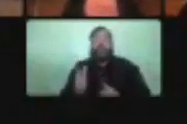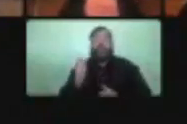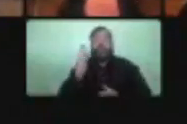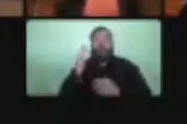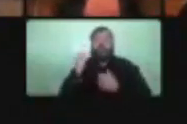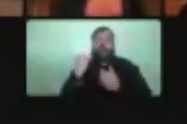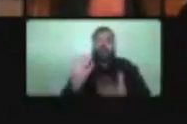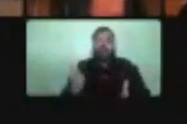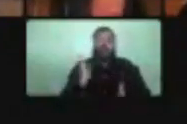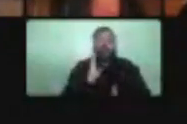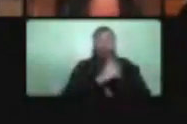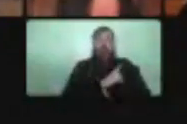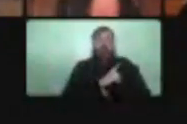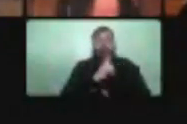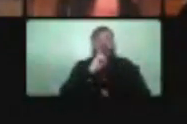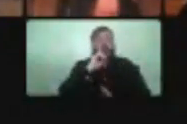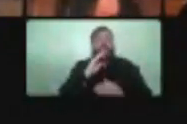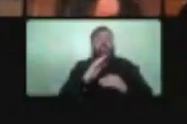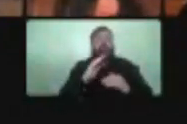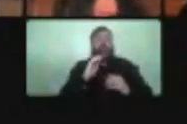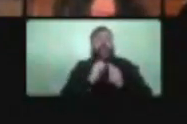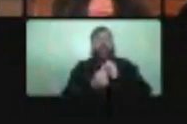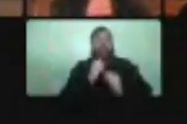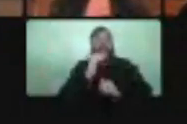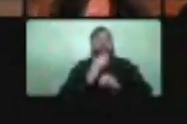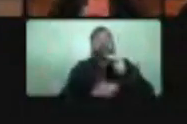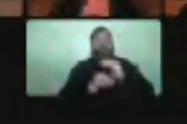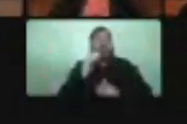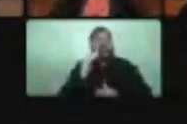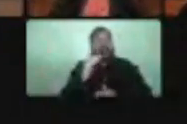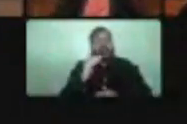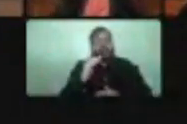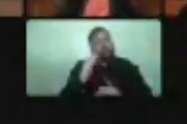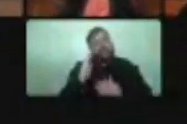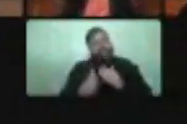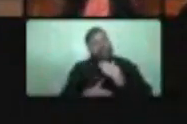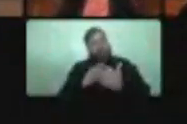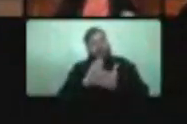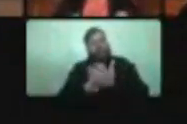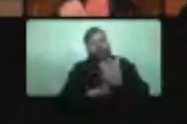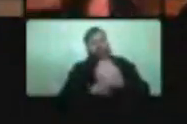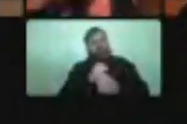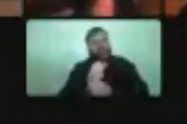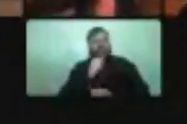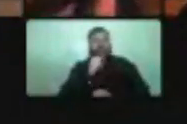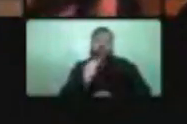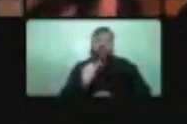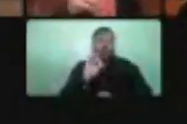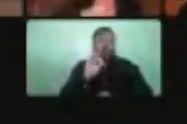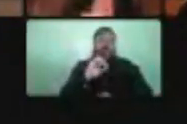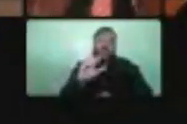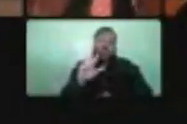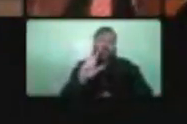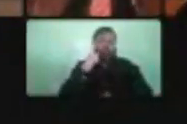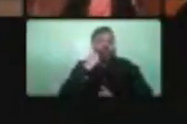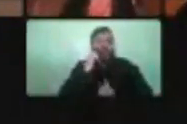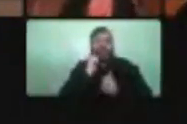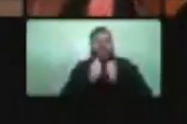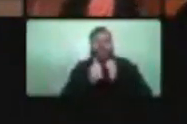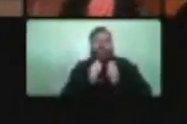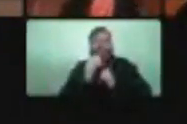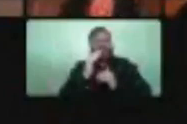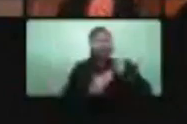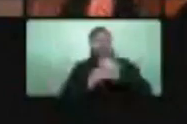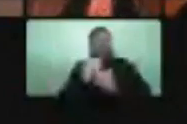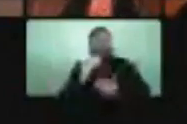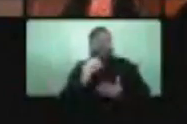Tungependa kuwasilisha nanyi kwenu mpango na kuambia kila shule itahitaji nini. Tutafanya hilo